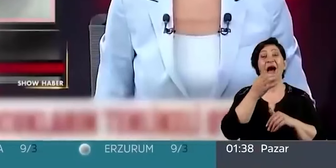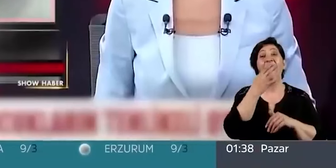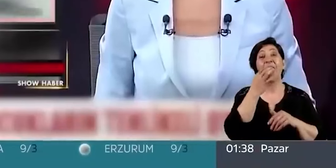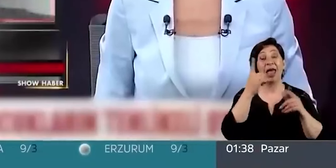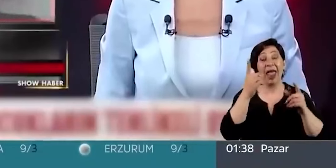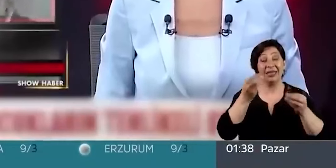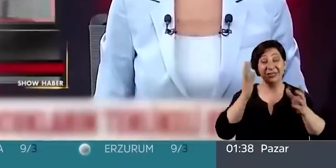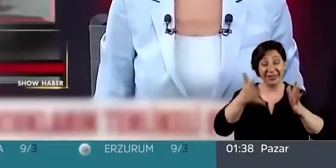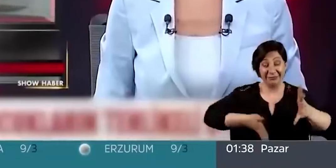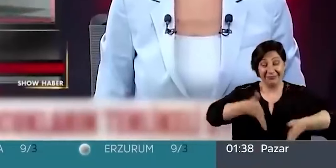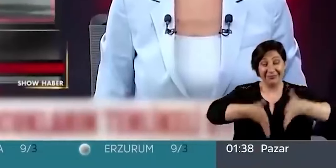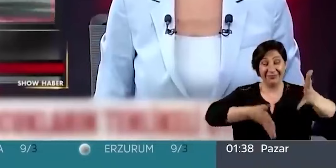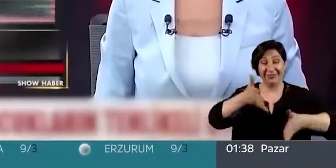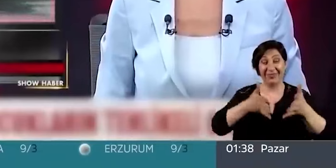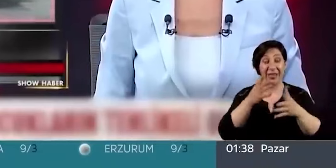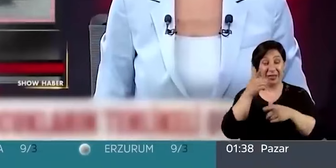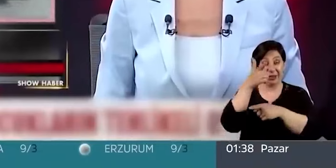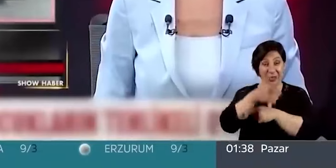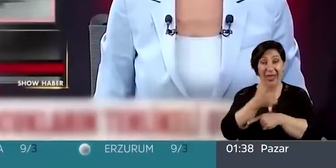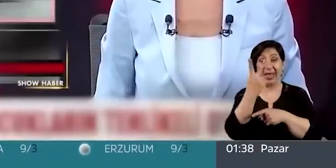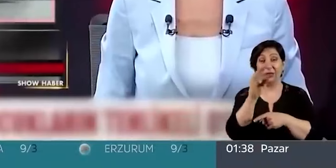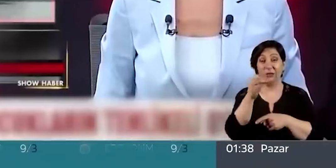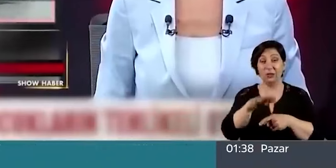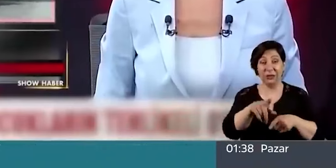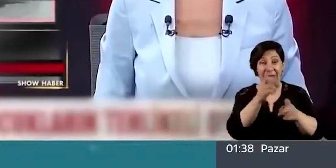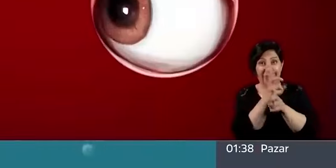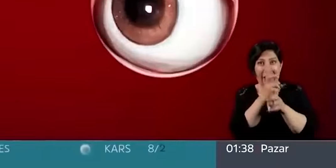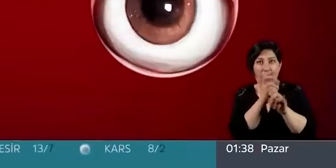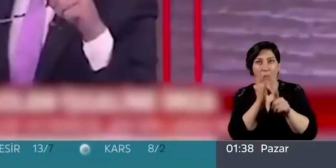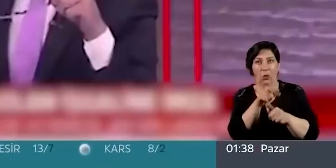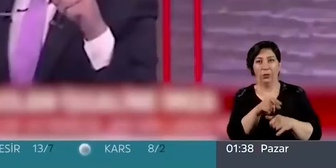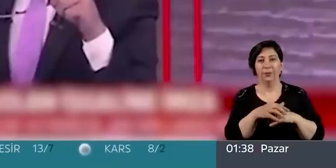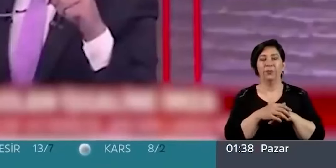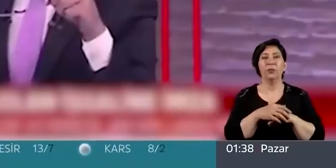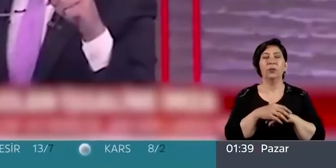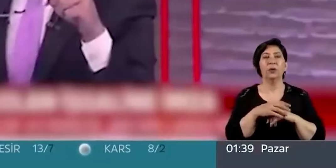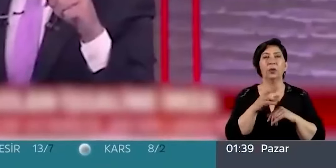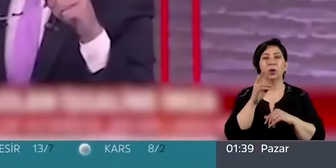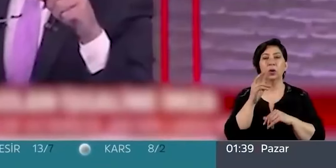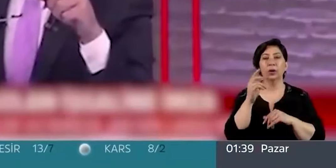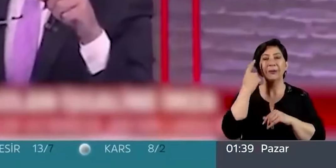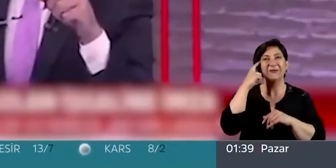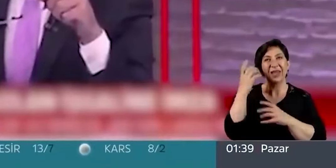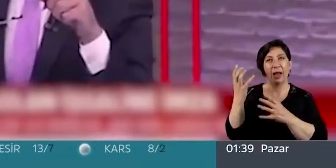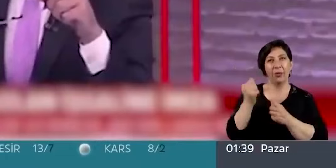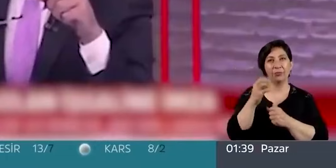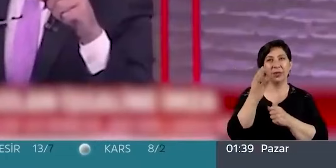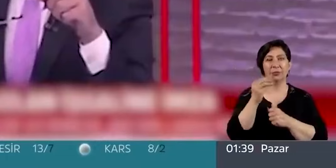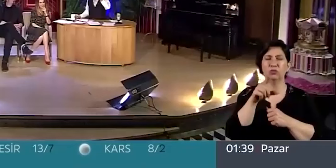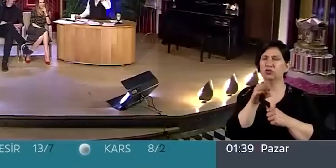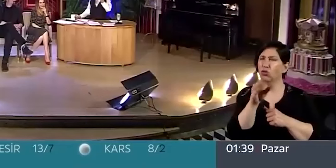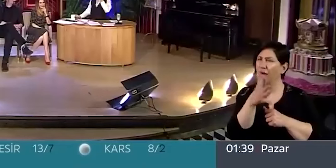Ankara'nın en işlek caddelerinden birinde kaydedilen iki küçük çocuğun tehlikeli oyunu. Görüş almamız Dört. Lazım. Bu çok